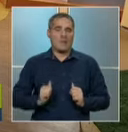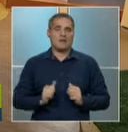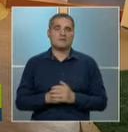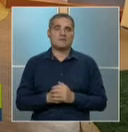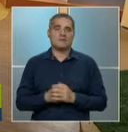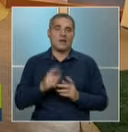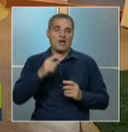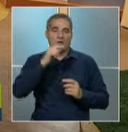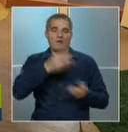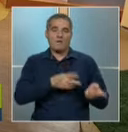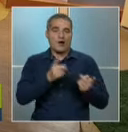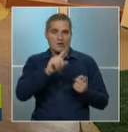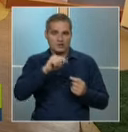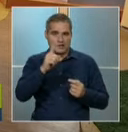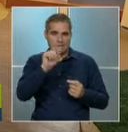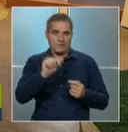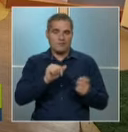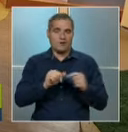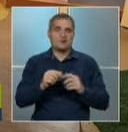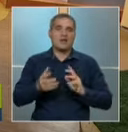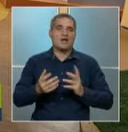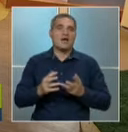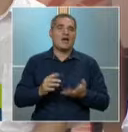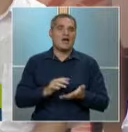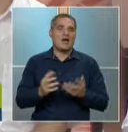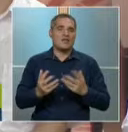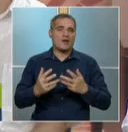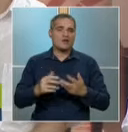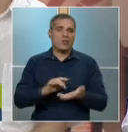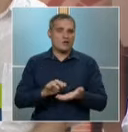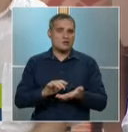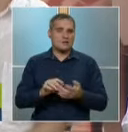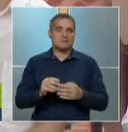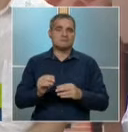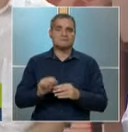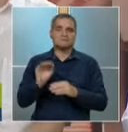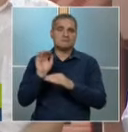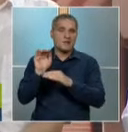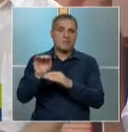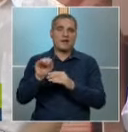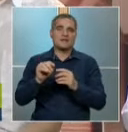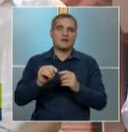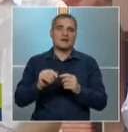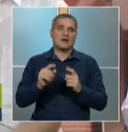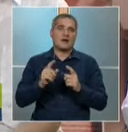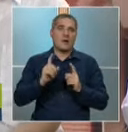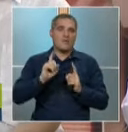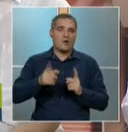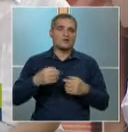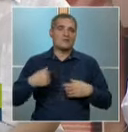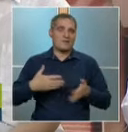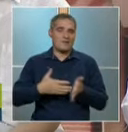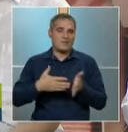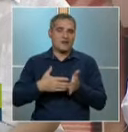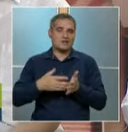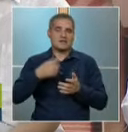публиката. Заповядай. Дали технологичният напредък и материализма, към който той насърчава, може да бъде пречка